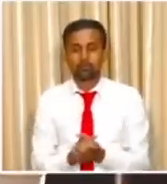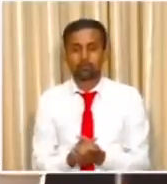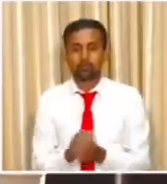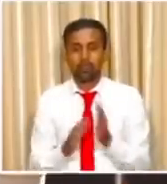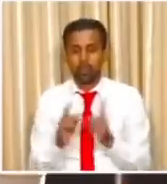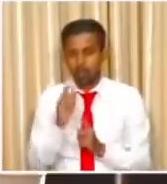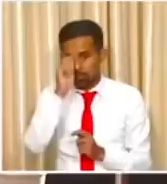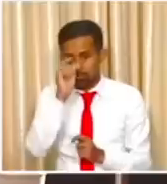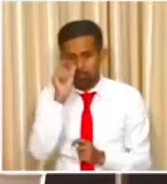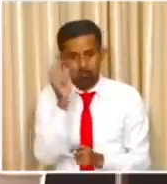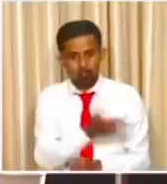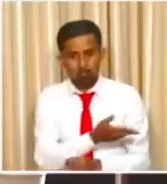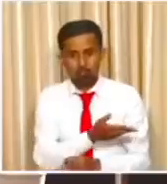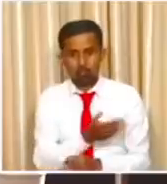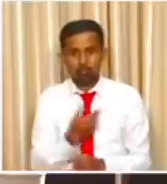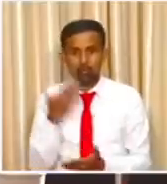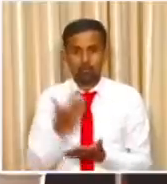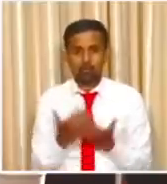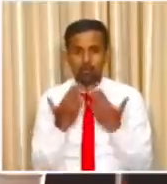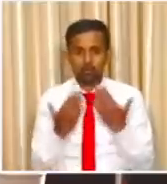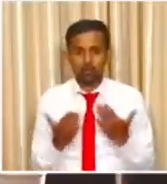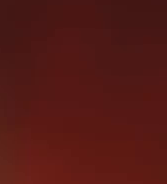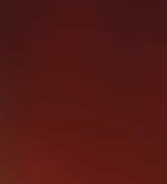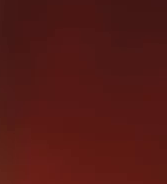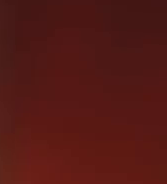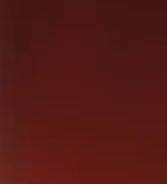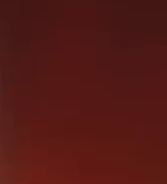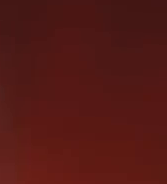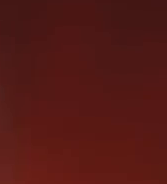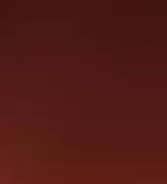ගරු අමාත්‍යතුමාගේ අවධානය යොමු කරමින් මා නතර වෙන බොහොම ස්තුතියි ගරු මන්ත්‍රීතුමනි